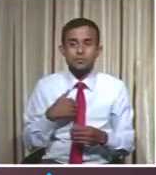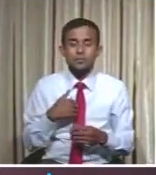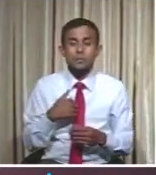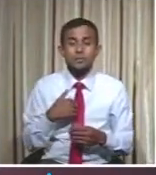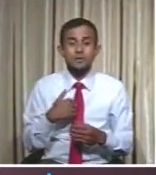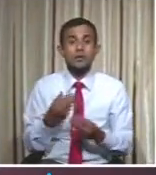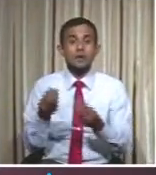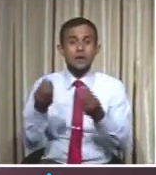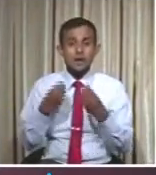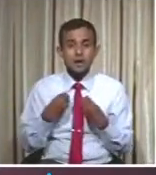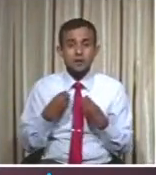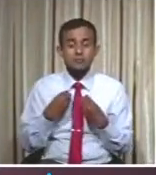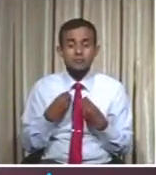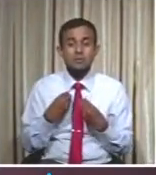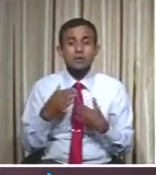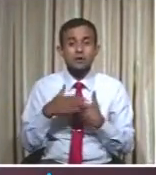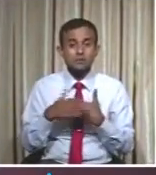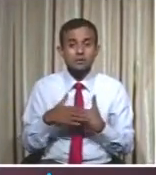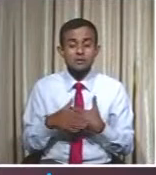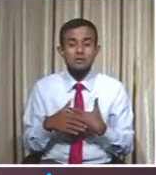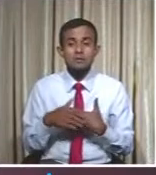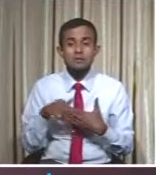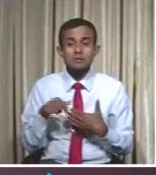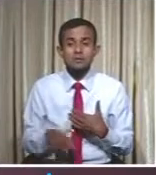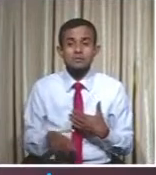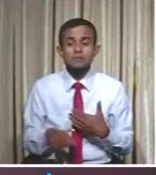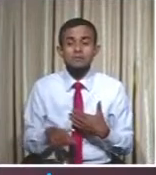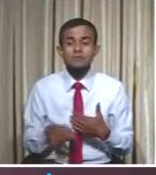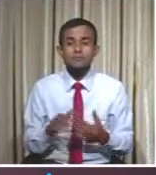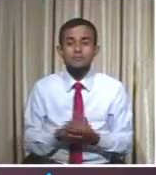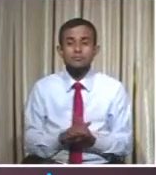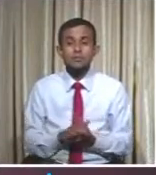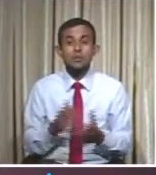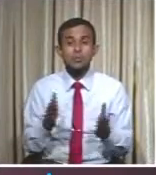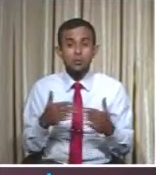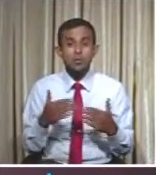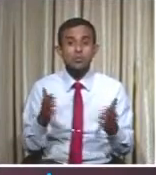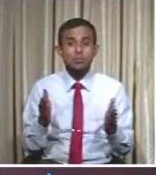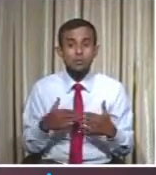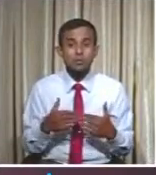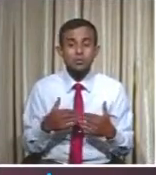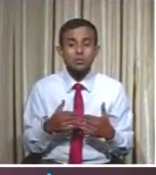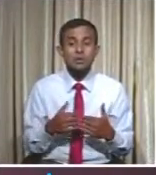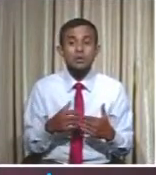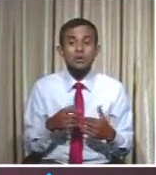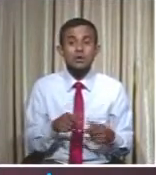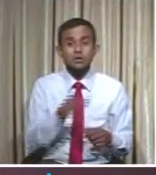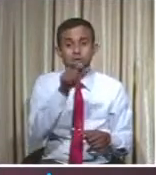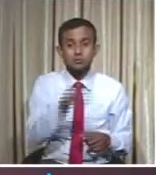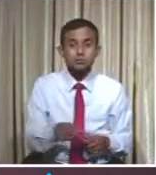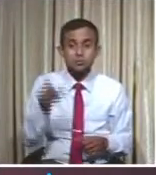අපිට ලැබෙන අත්දැකීම් වලිනුත් තව දුරටත් එකිනෙකාවත්